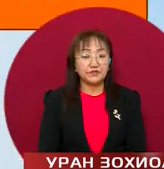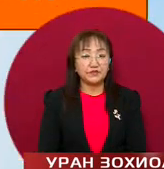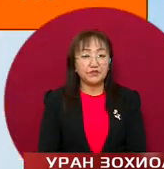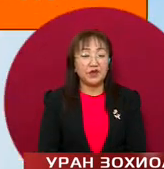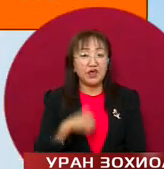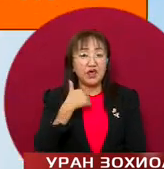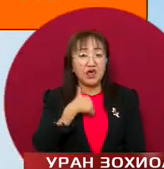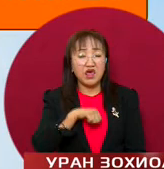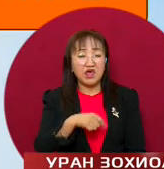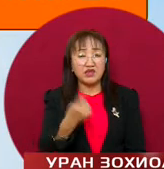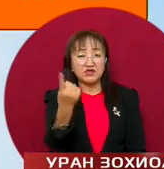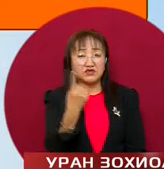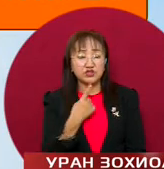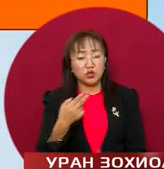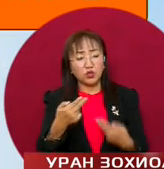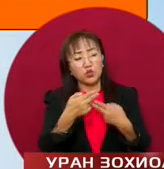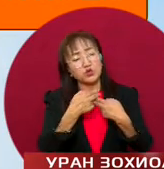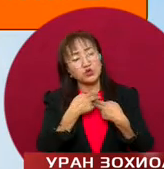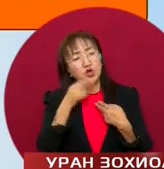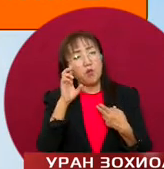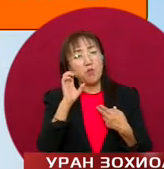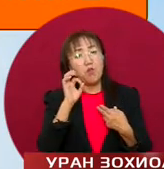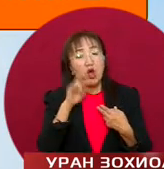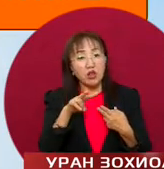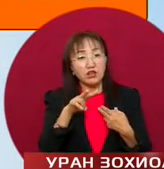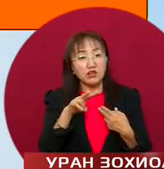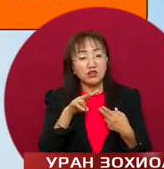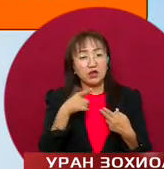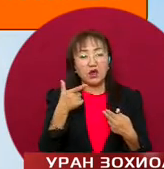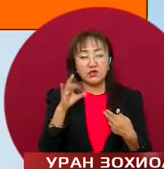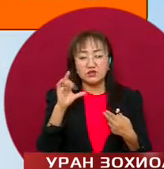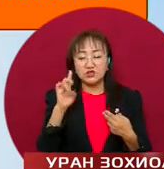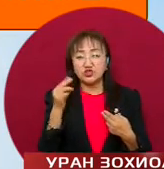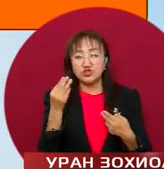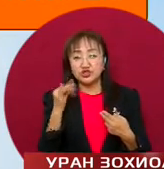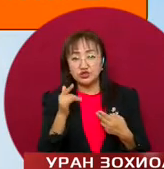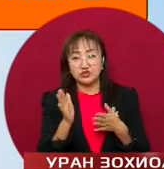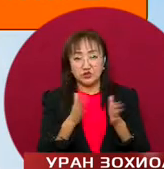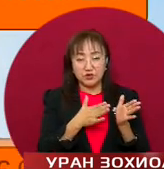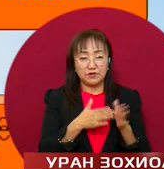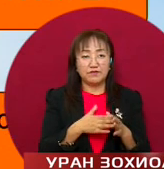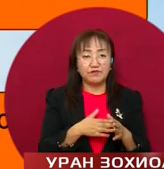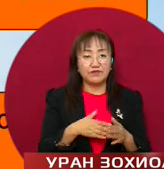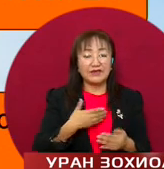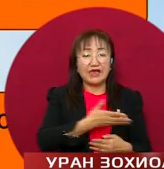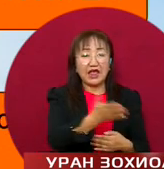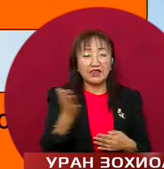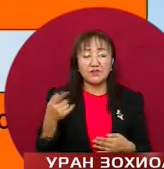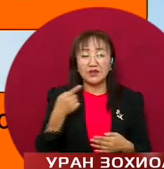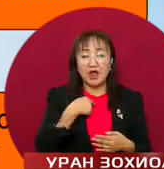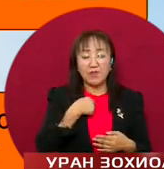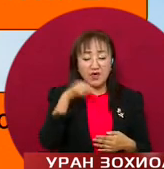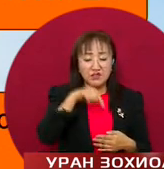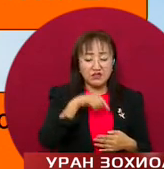Хин ирж туслах юм болдоо гэсэн шиг. За мөн та нар минь намайг